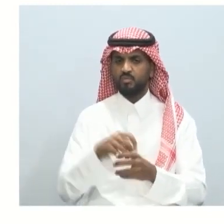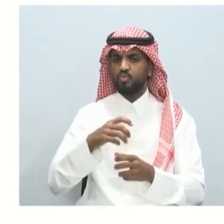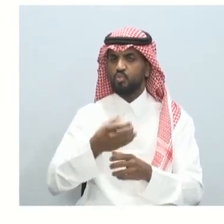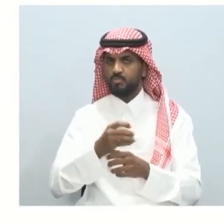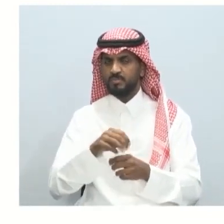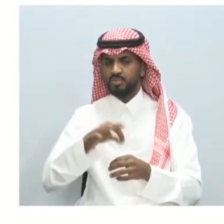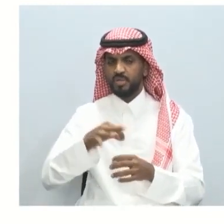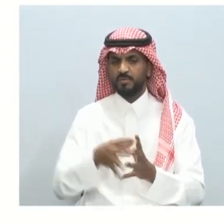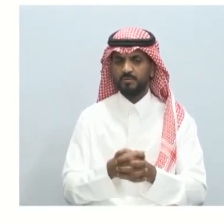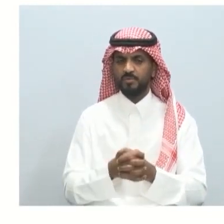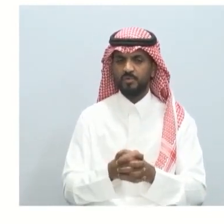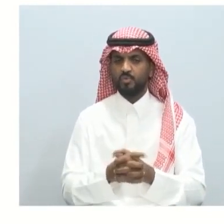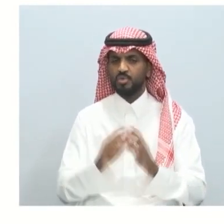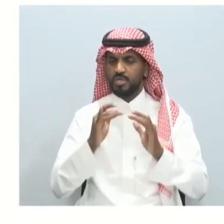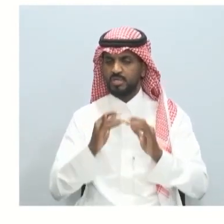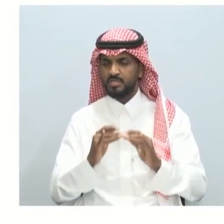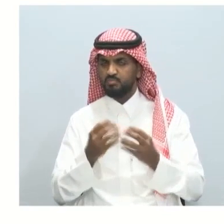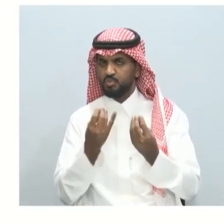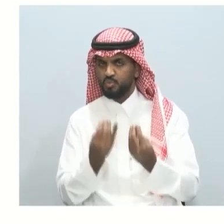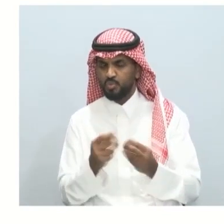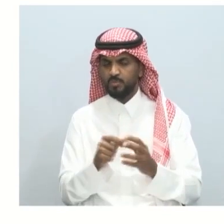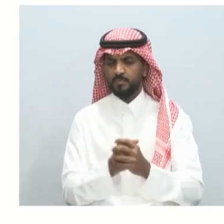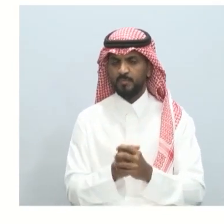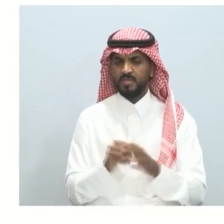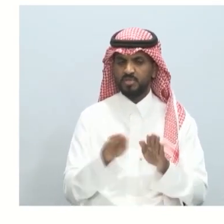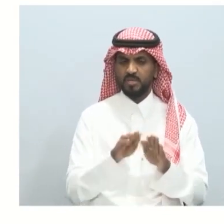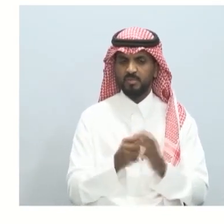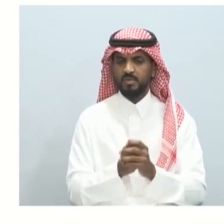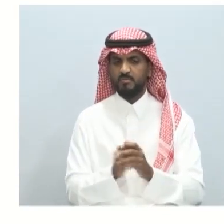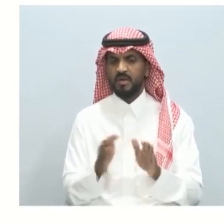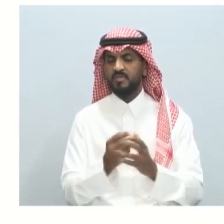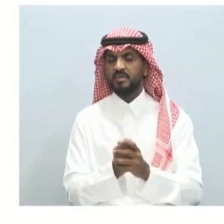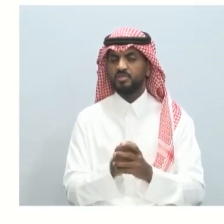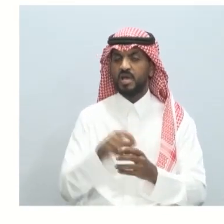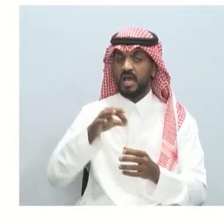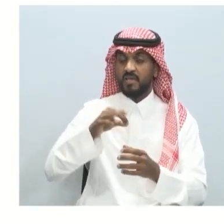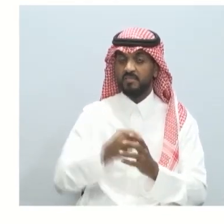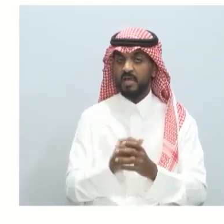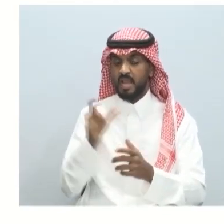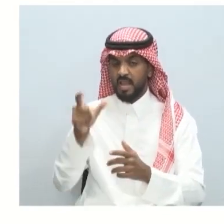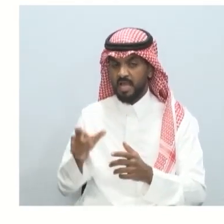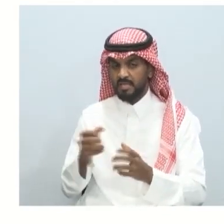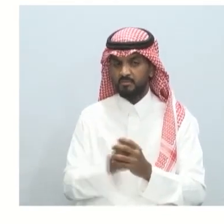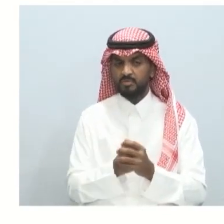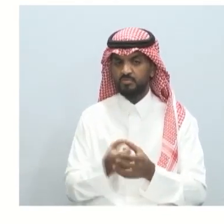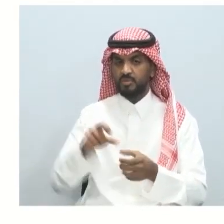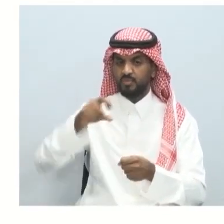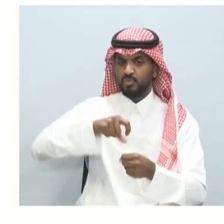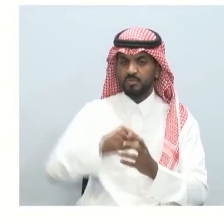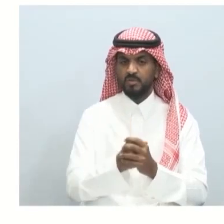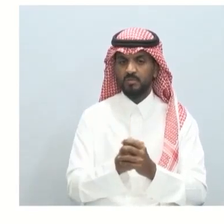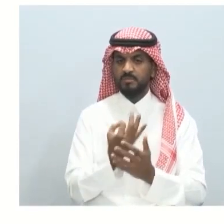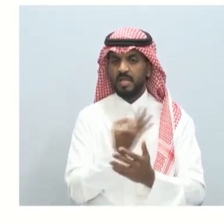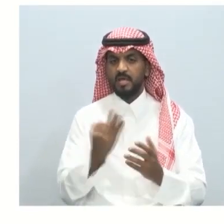كوبا من الشاي وجلس بهدوء الى جانبه ولما حضر الشاي اخذ الحكيم يصب الشاي في الكوب